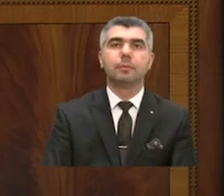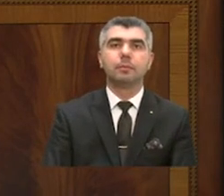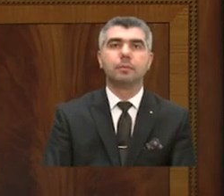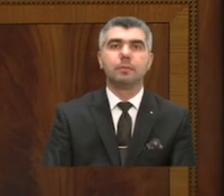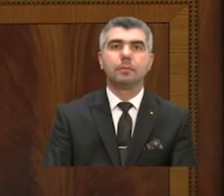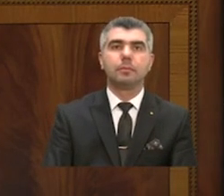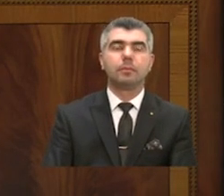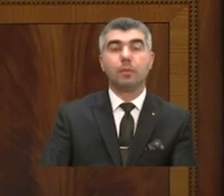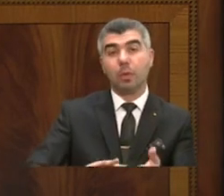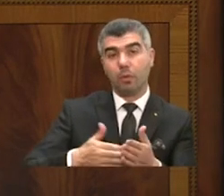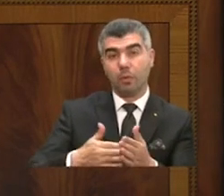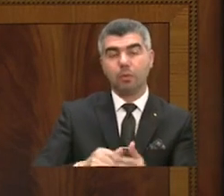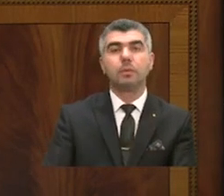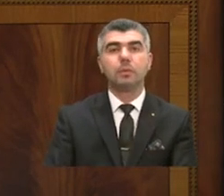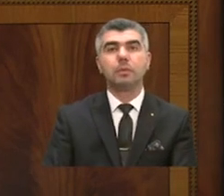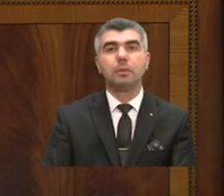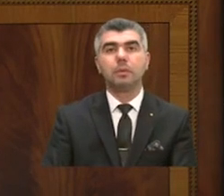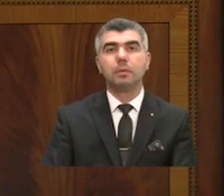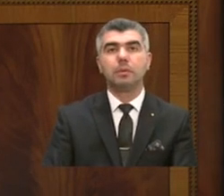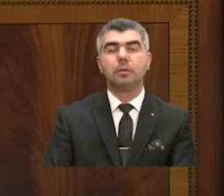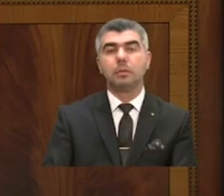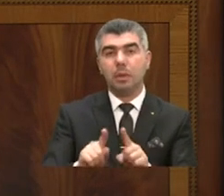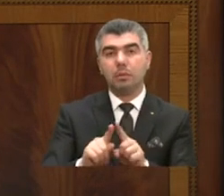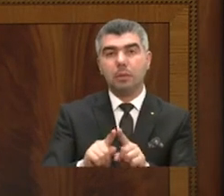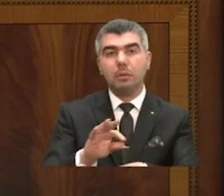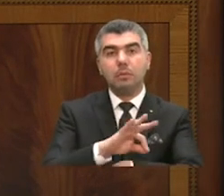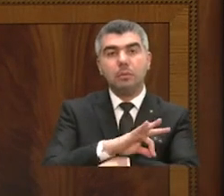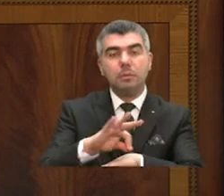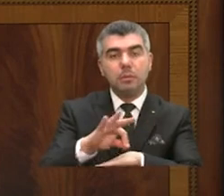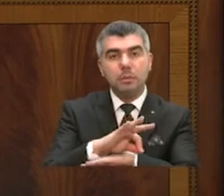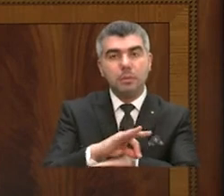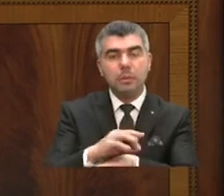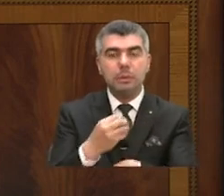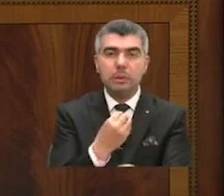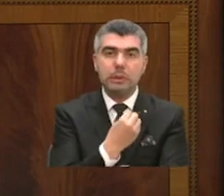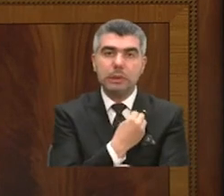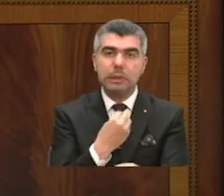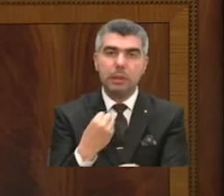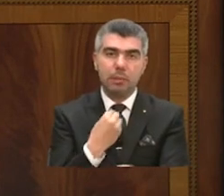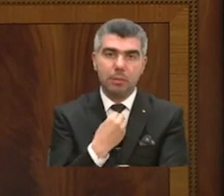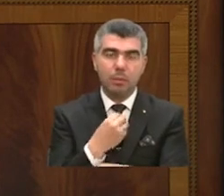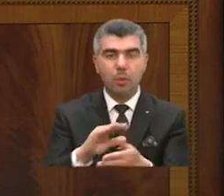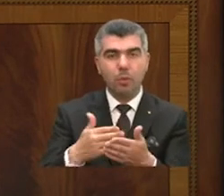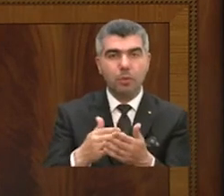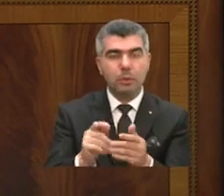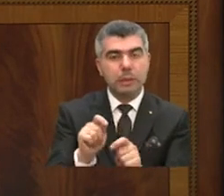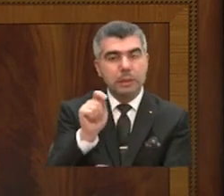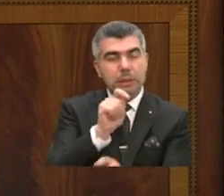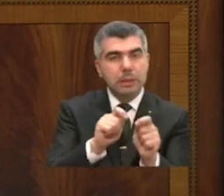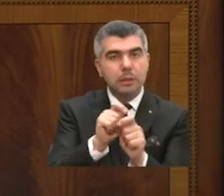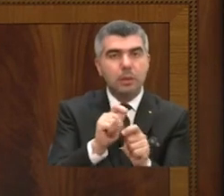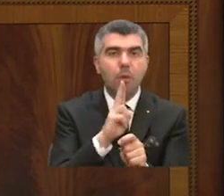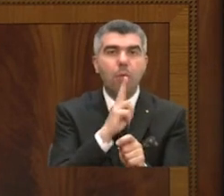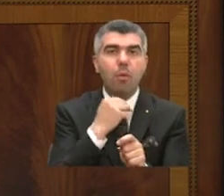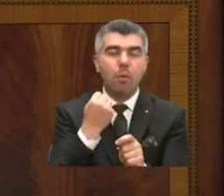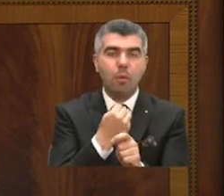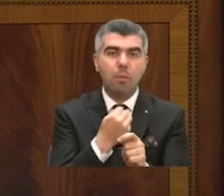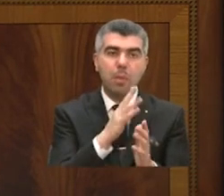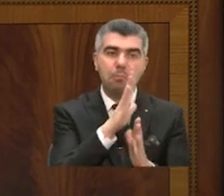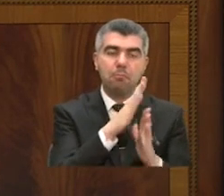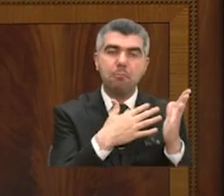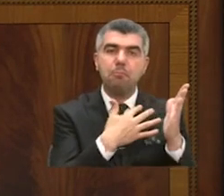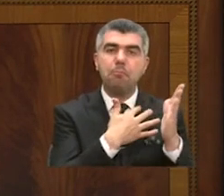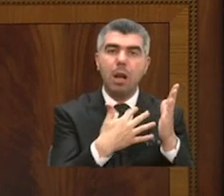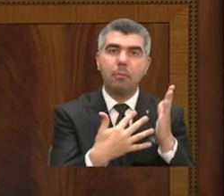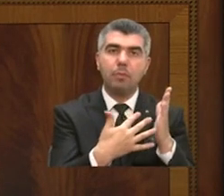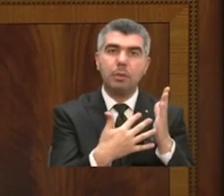النقص الحاصل في الموارد البشرية بقطاع الصحة. وضعت الحكومة مخططاً طموحاً لرفع